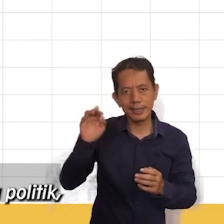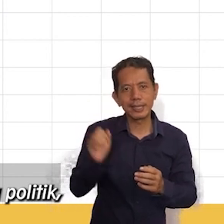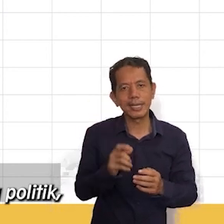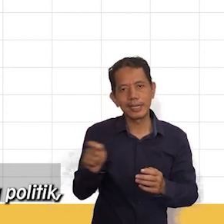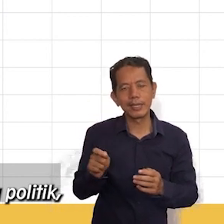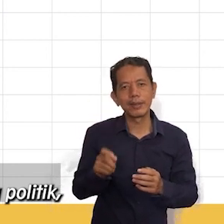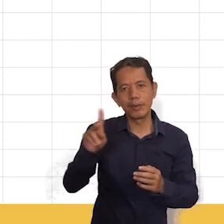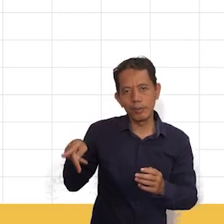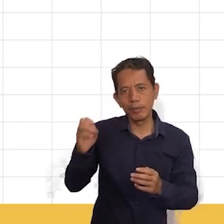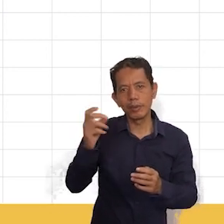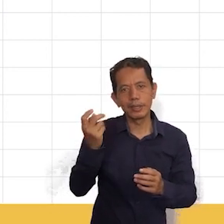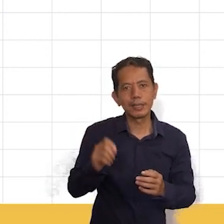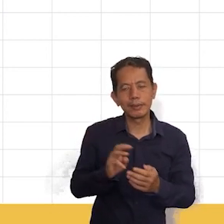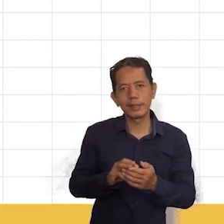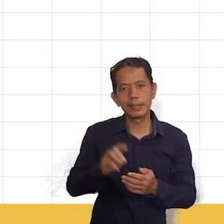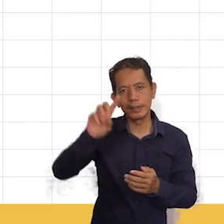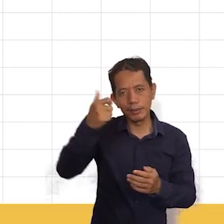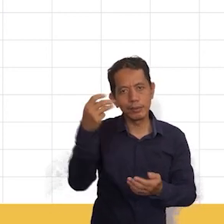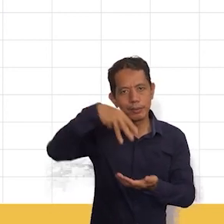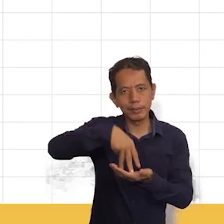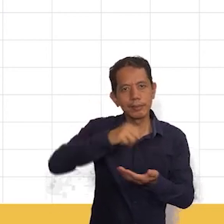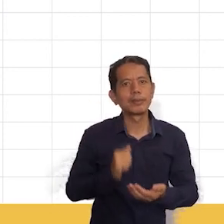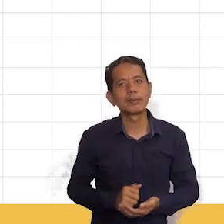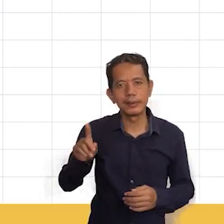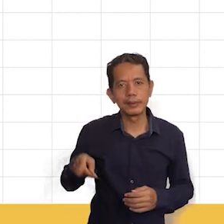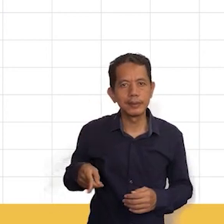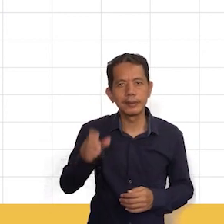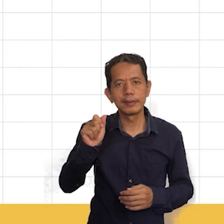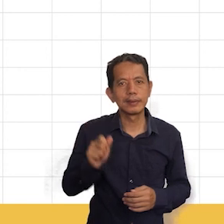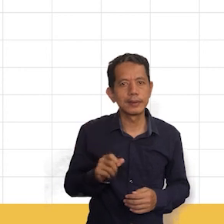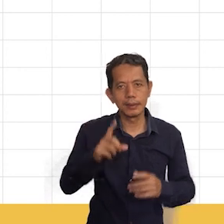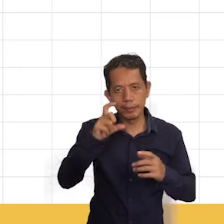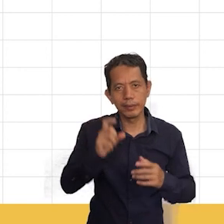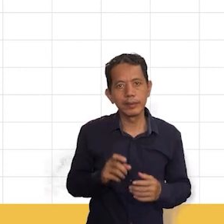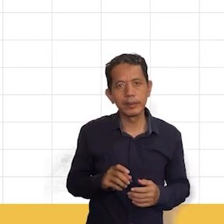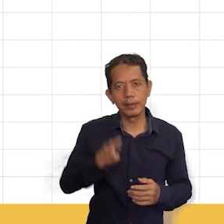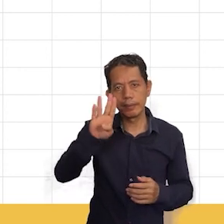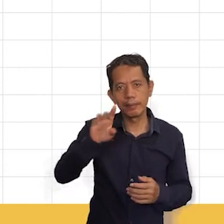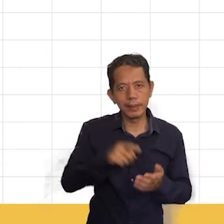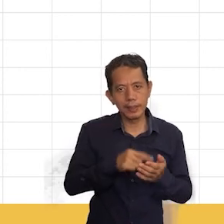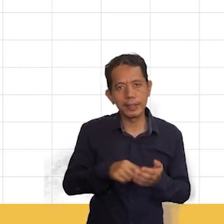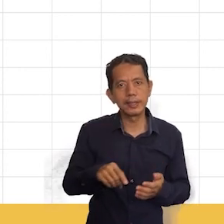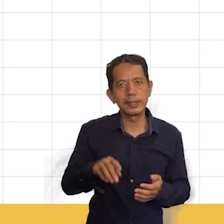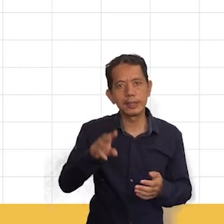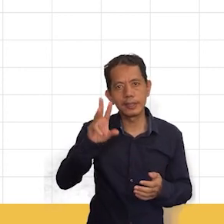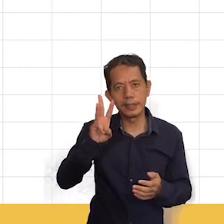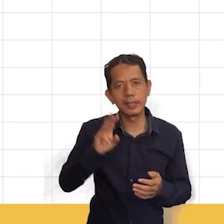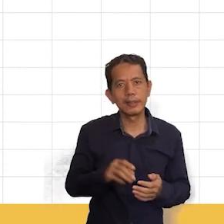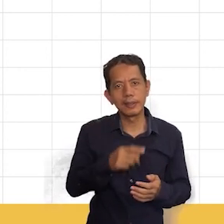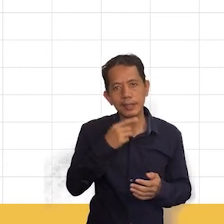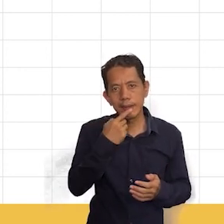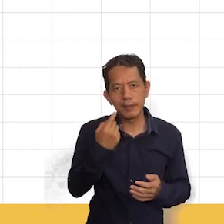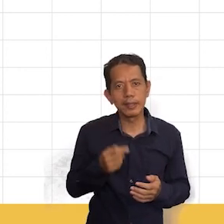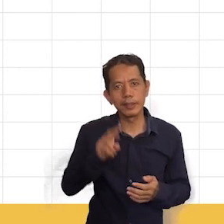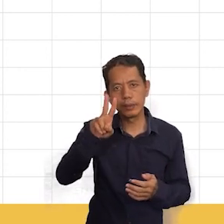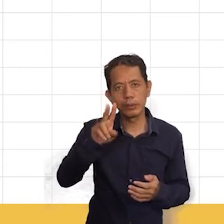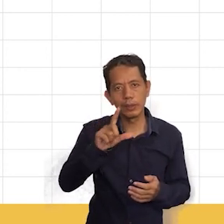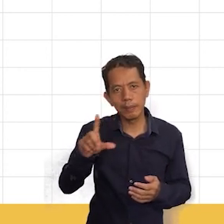atau alasan politik bermaterai 10.000, pas foto 4x6 latar merah 2